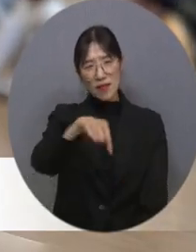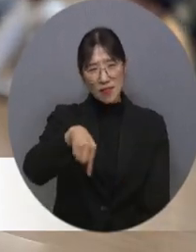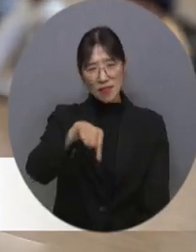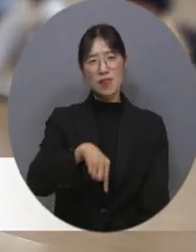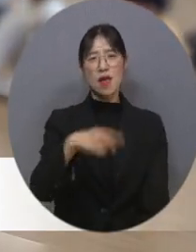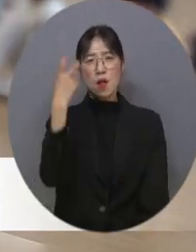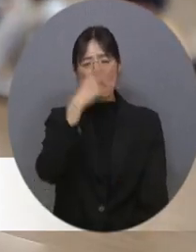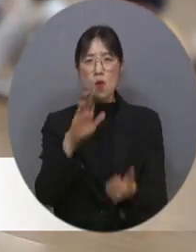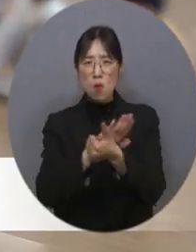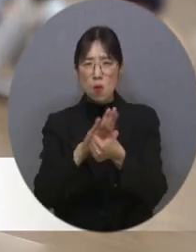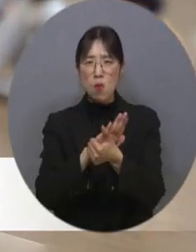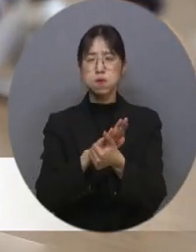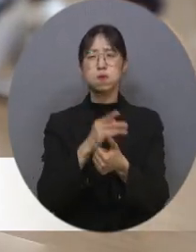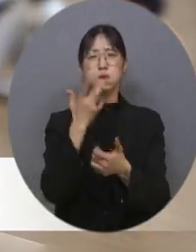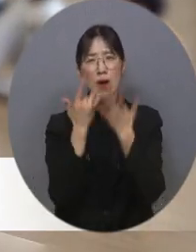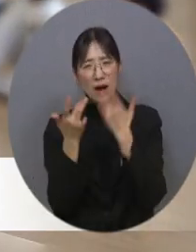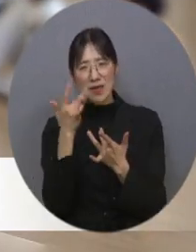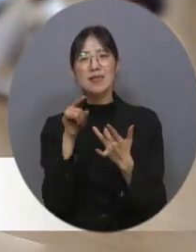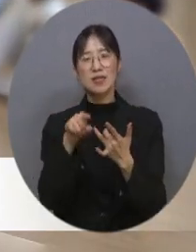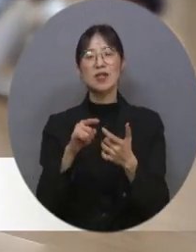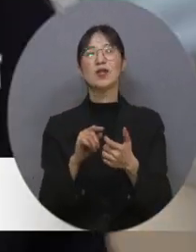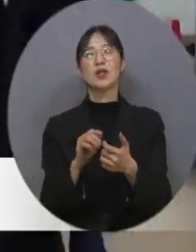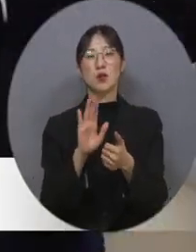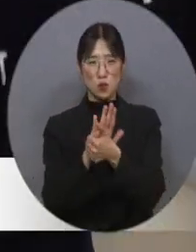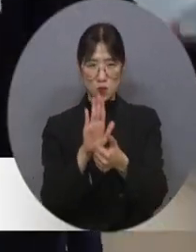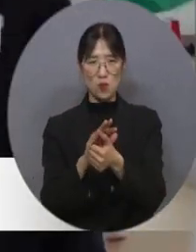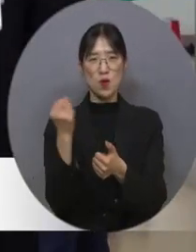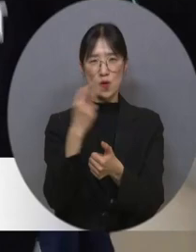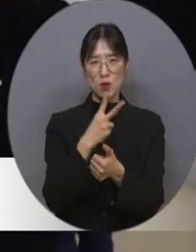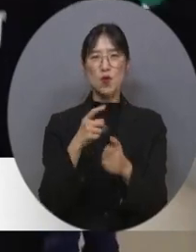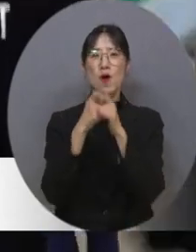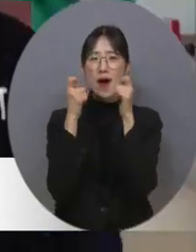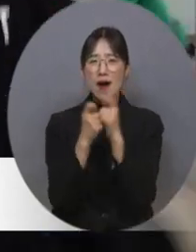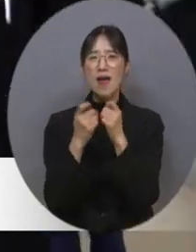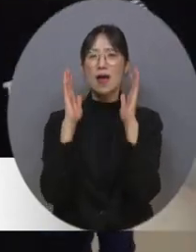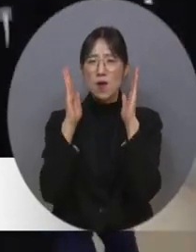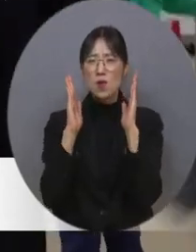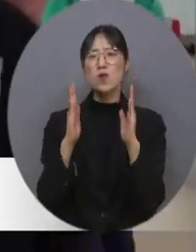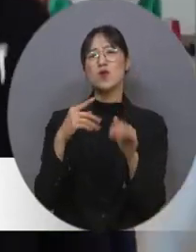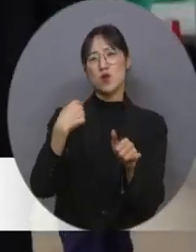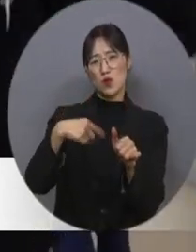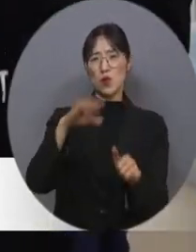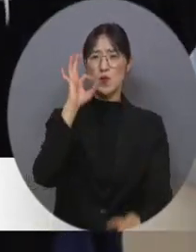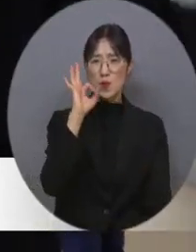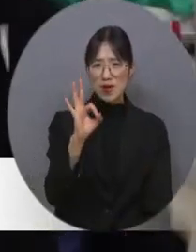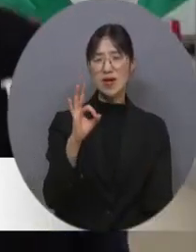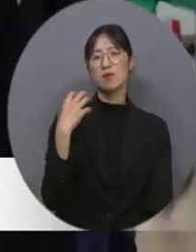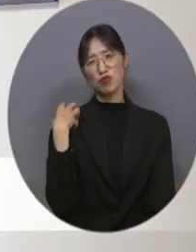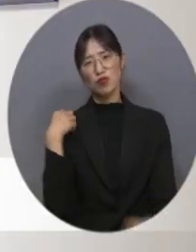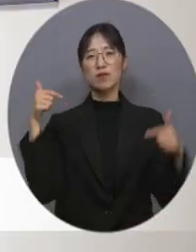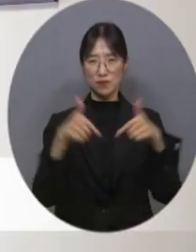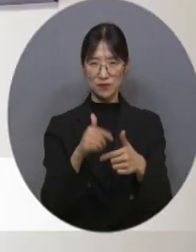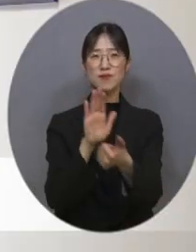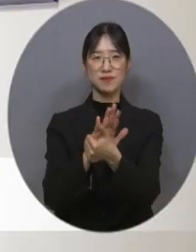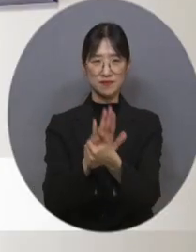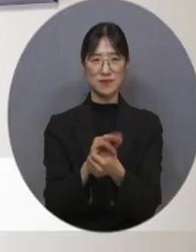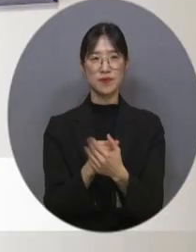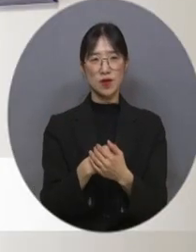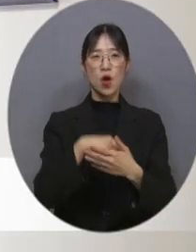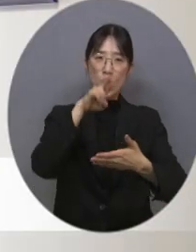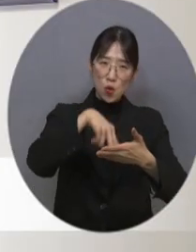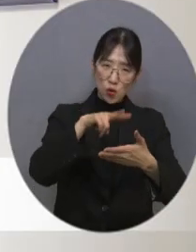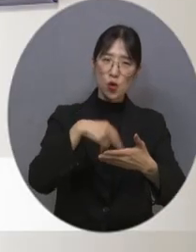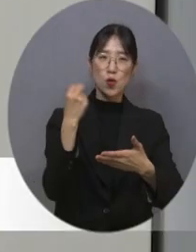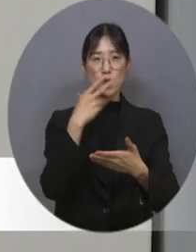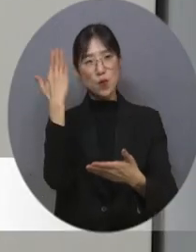돌봄 공백을 최소화하고 사교육비 부담 해소와 학습 능력 향상을 위해서 진행됐습니다. 교육은 독서와 위생 등의